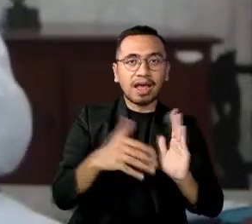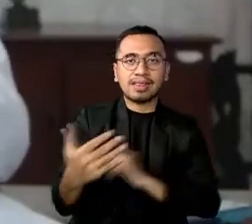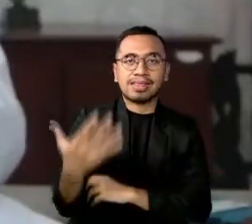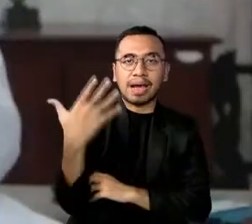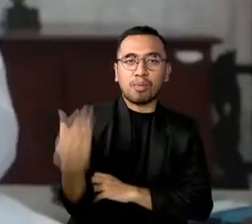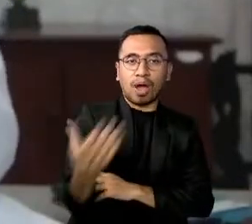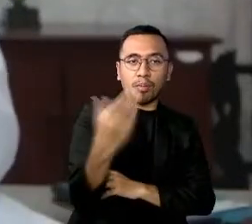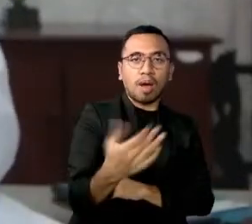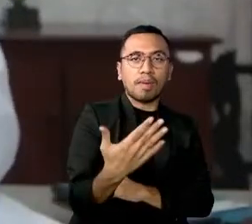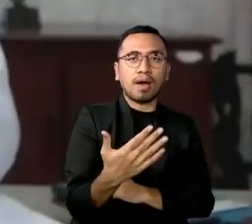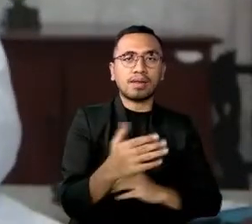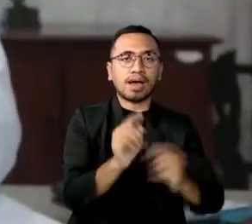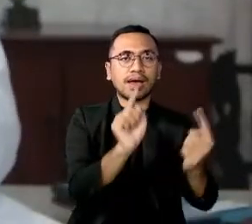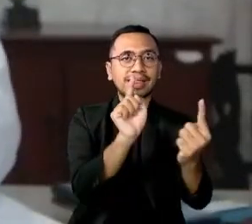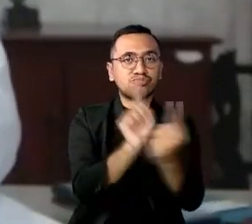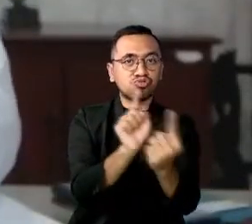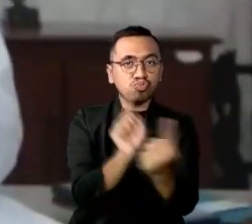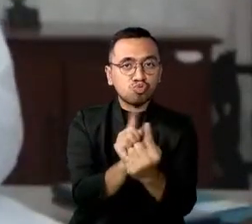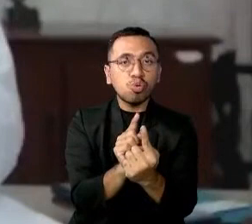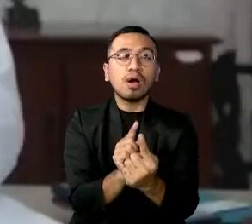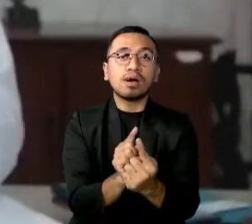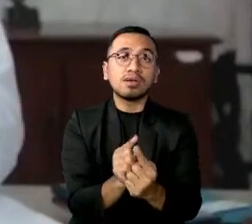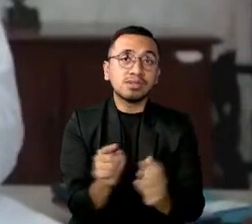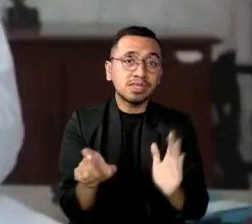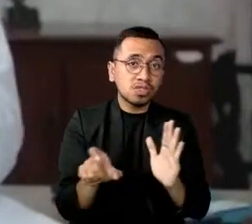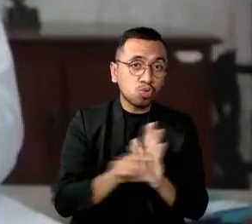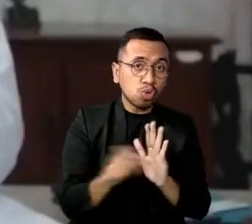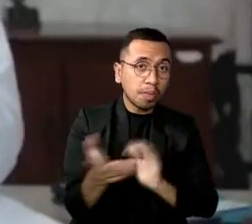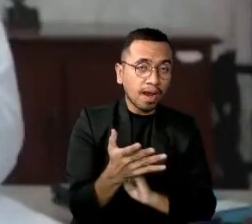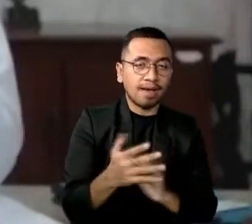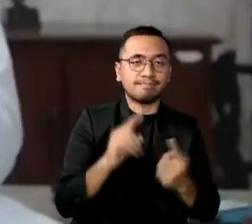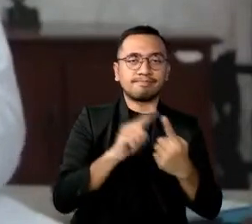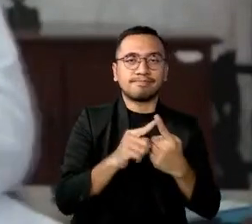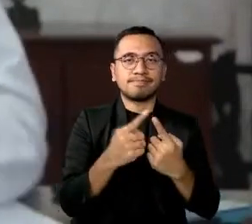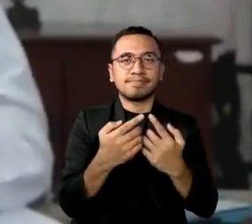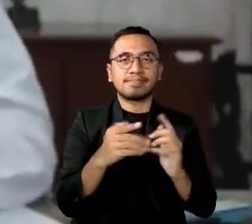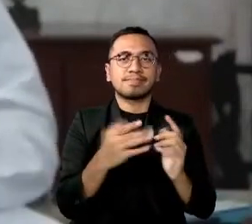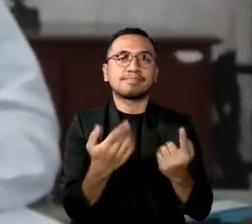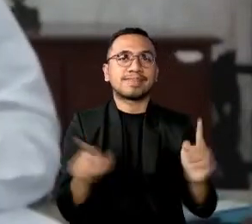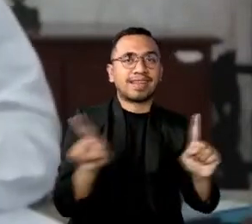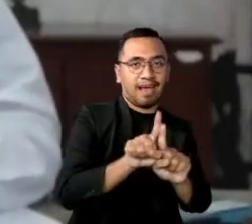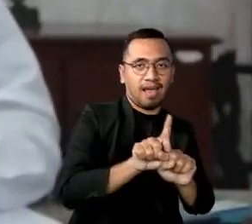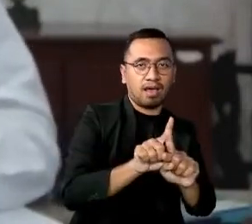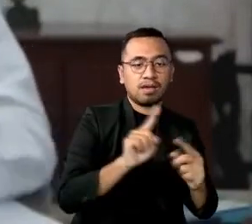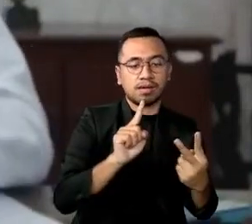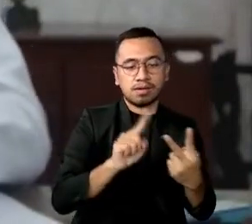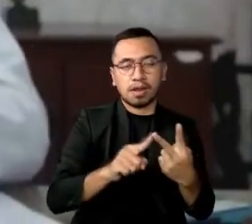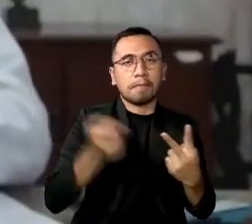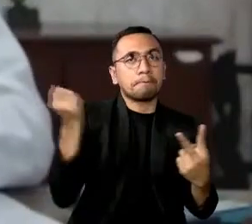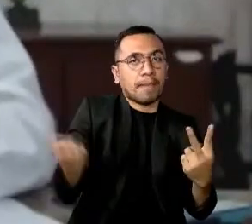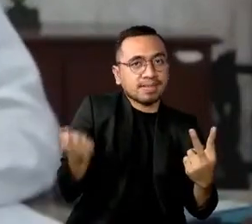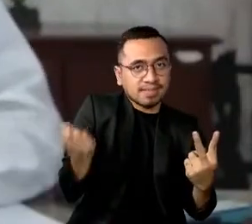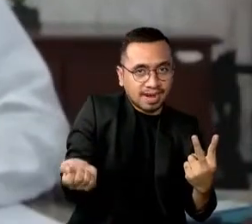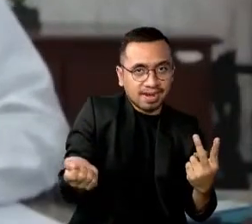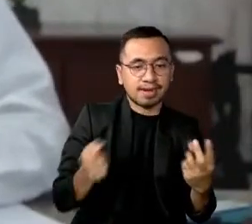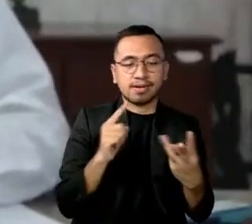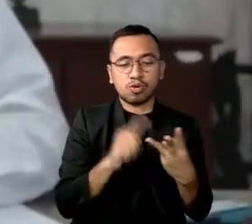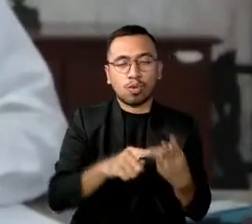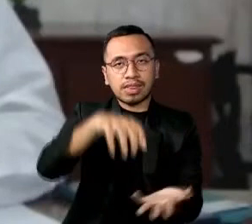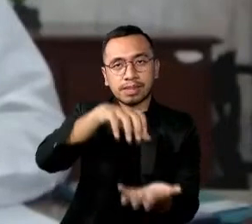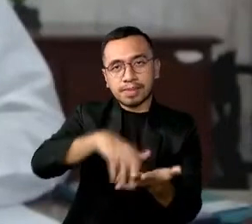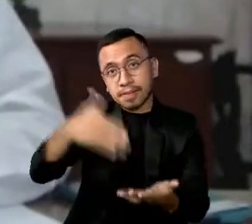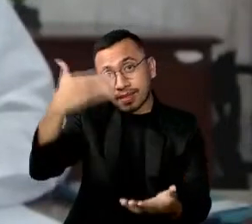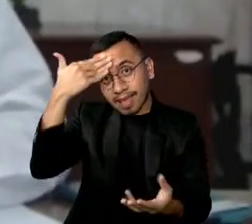satu sekarang ada dihajatkan dua ada di pasar tidak ada di rumah ibadah selain itu sudah bercerai kita